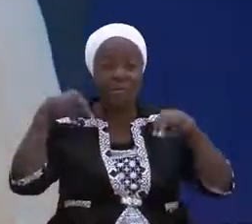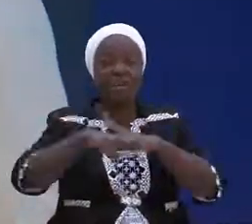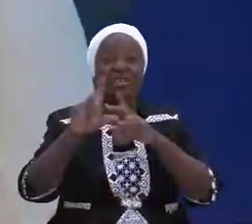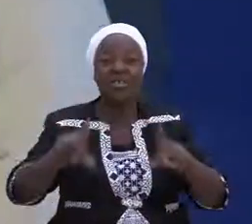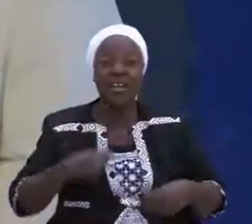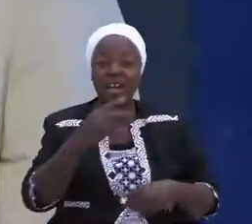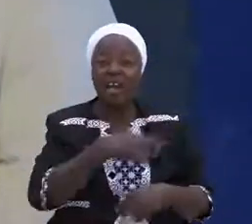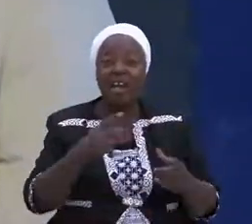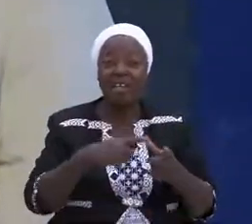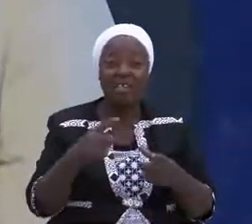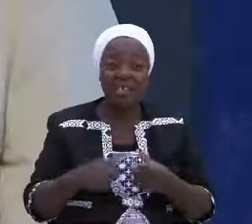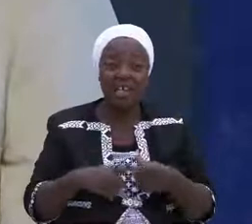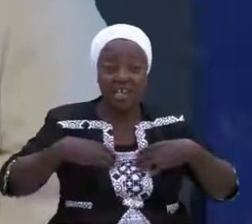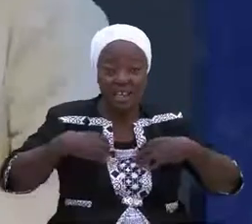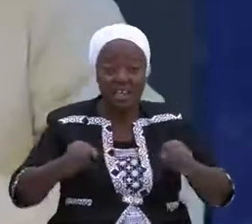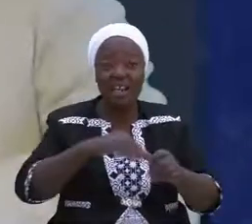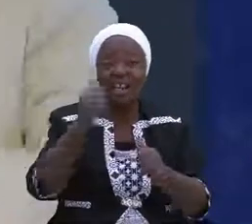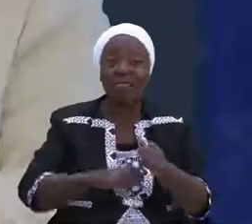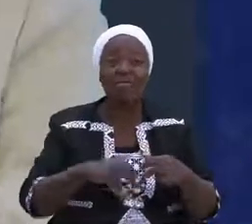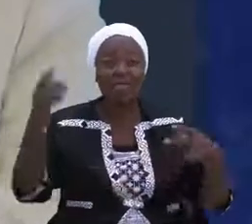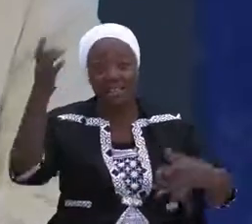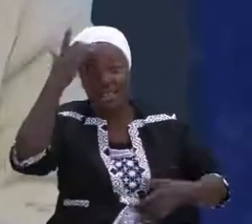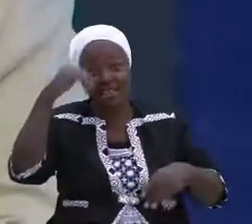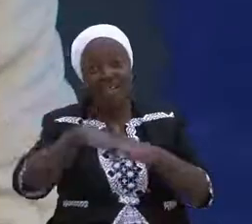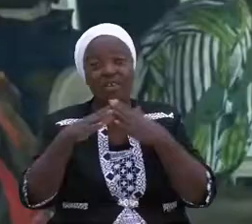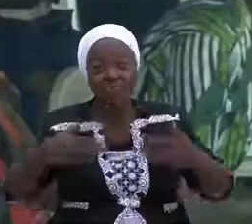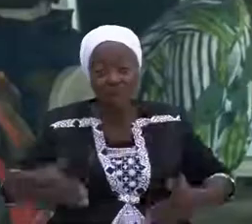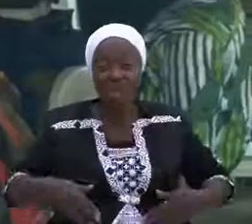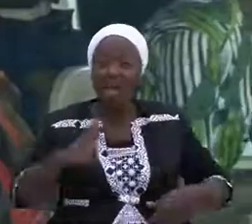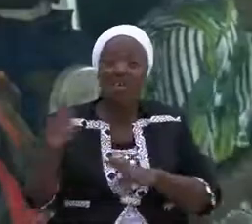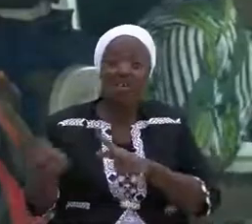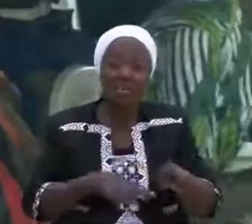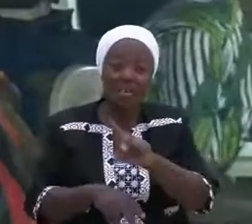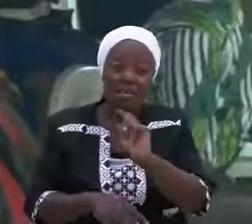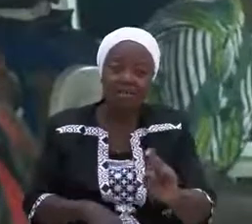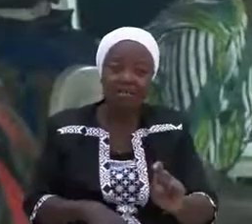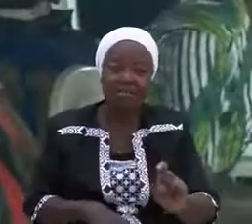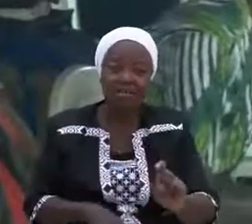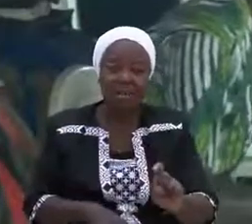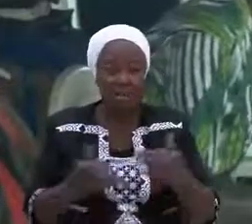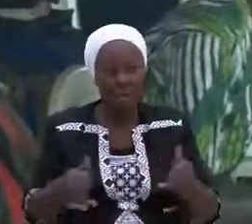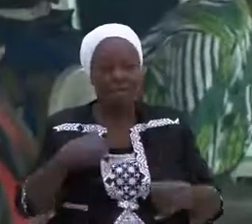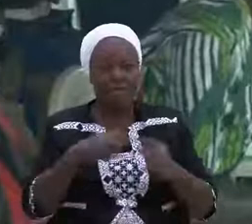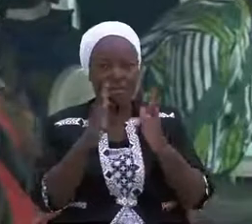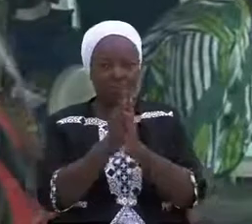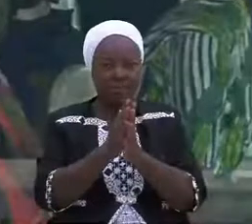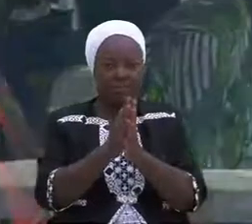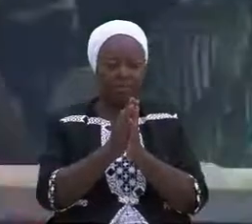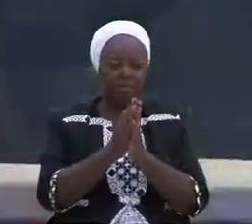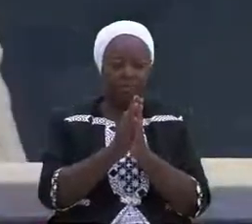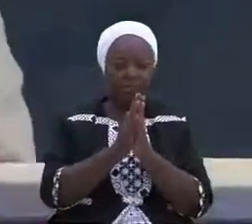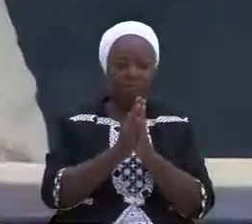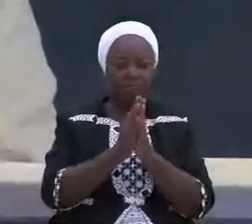vie et guérir toute maladie de ton corps. Est-ce que tu es prêt? La tête baissée, les